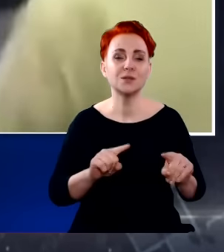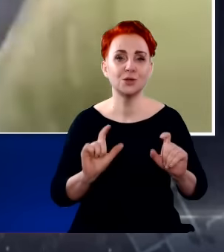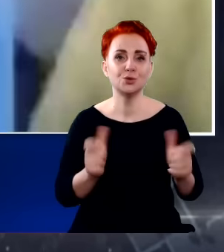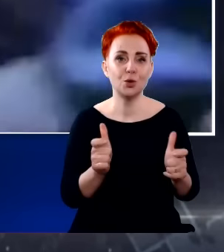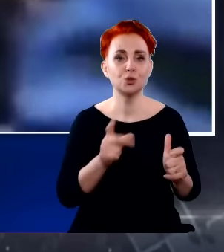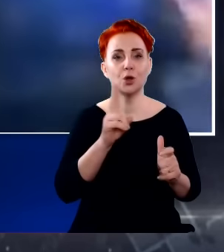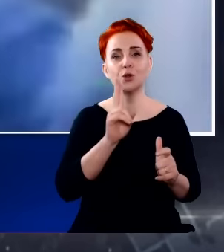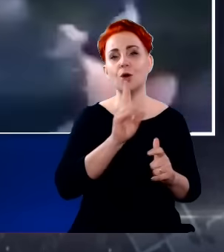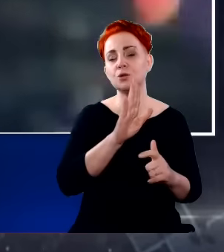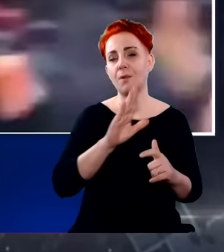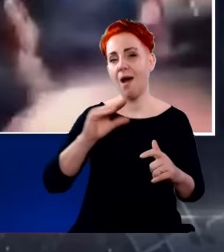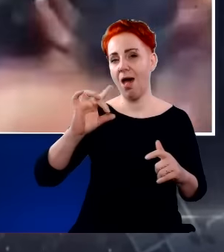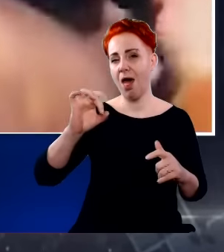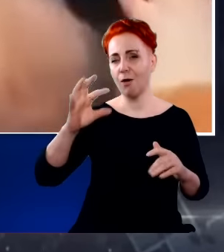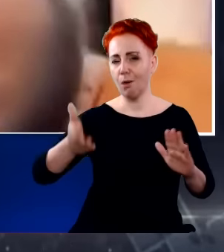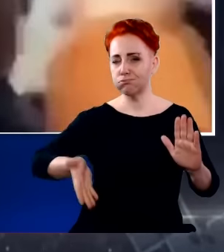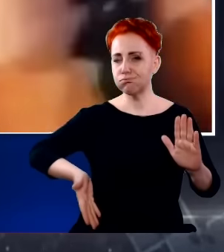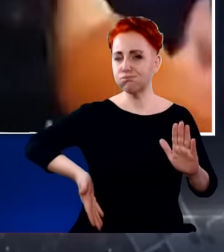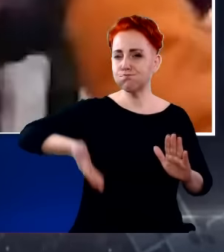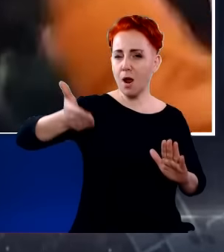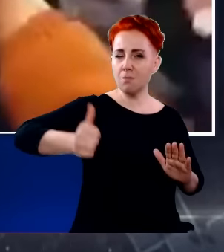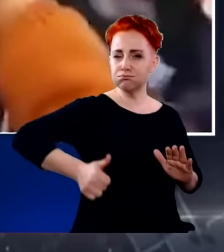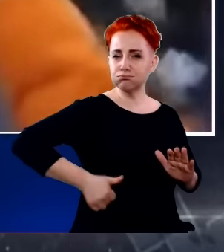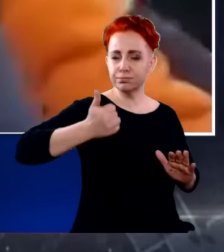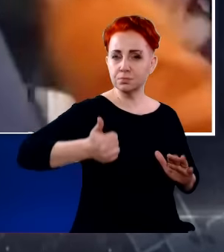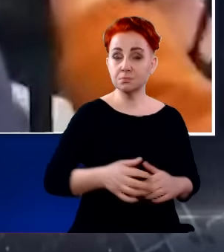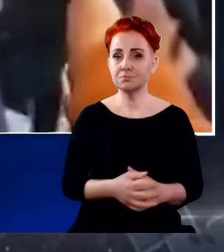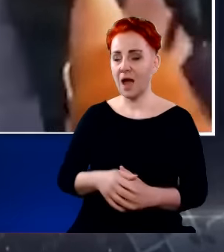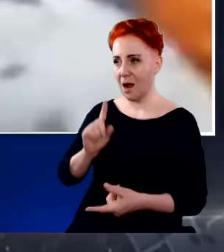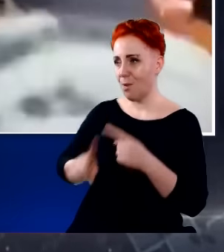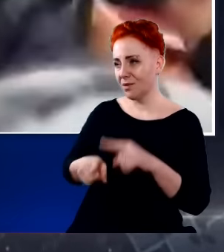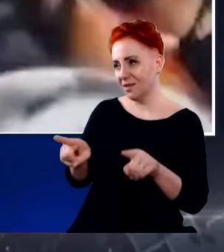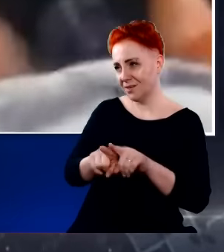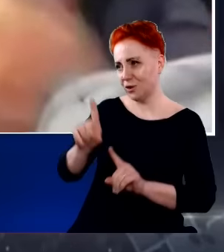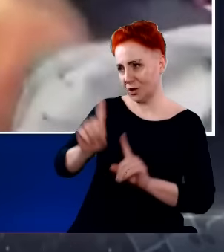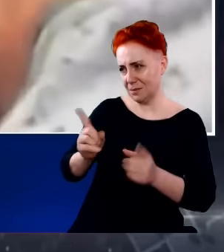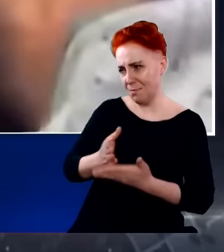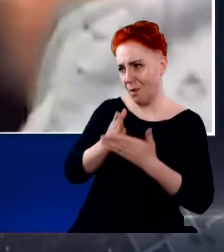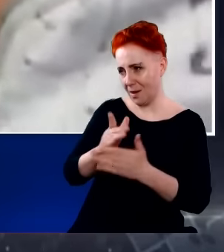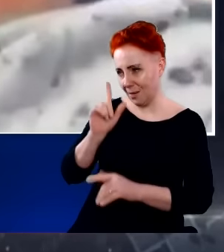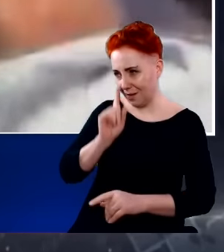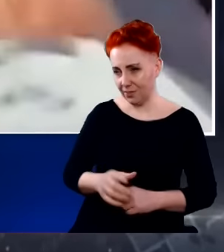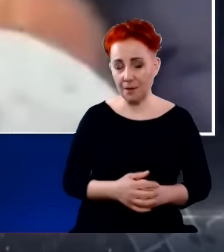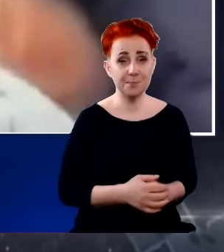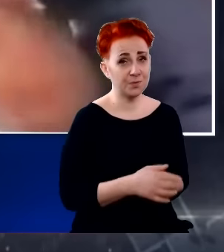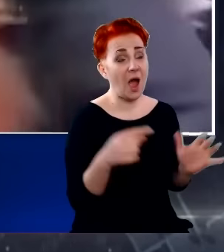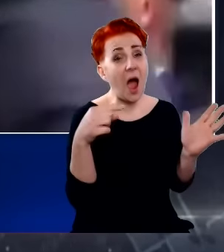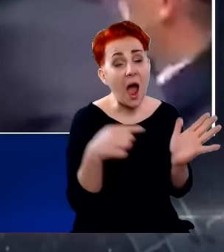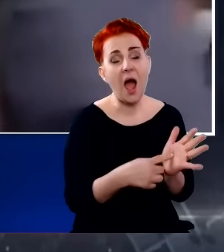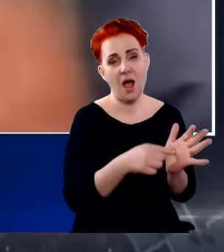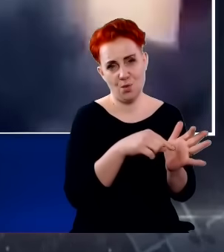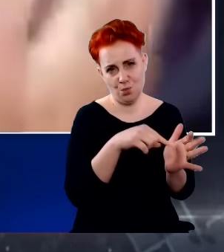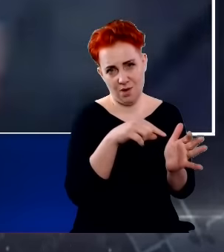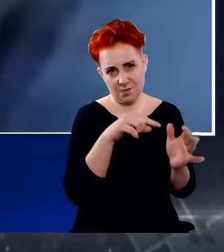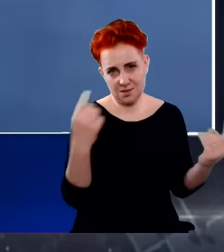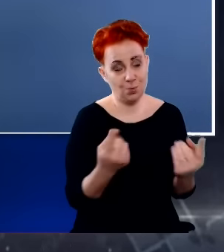wysoko ustawione ego. Zero tam jest takiej samokrytyki. W polityce samokrytyki. To też czasami bardzo pomaga, no tak, ale w tym przypadku na pewno nie,